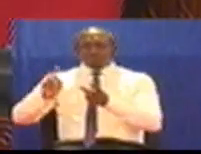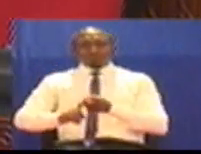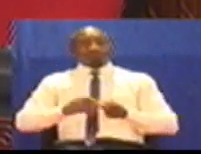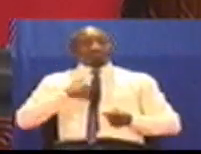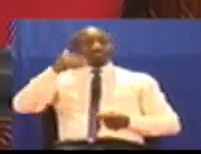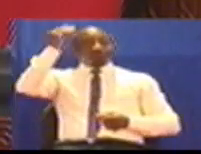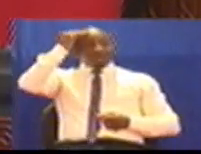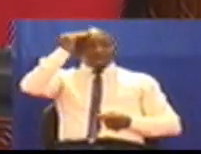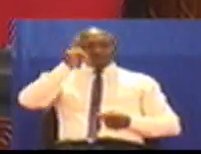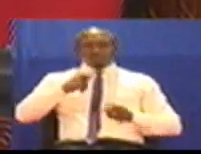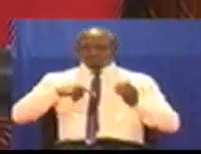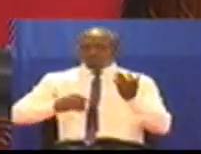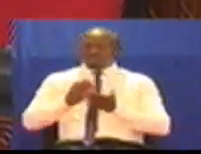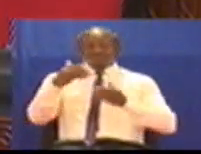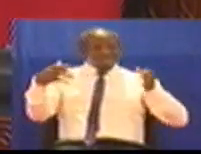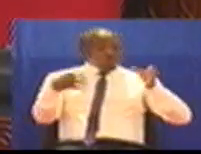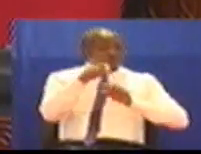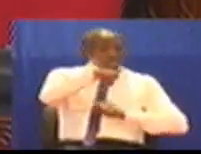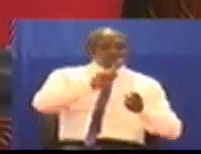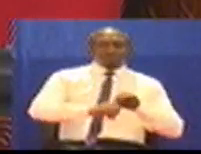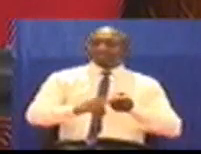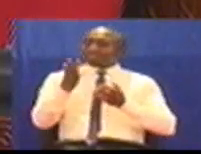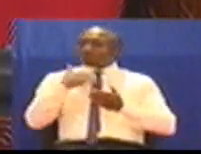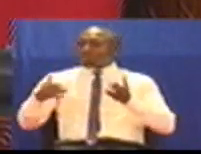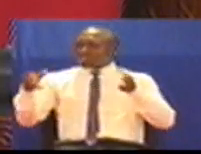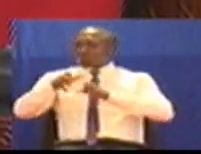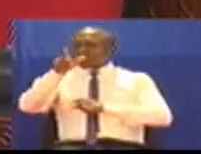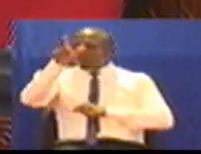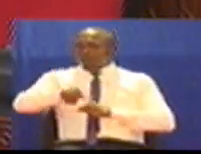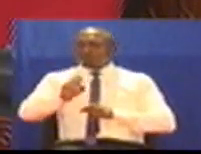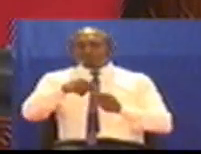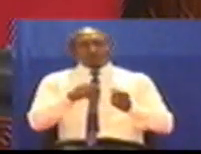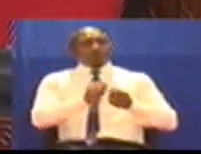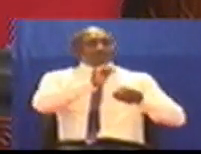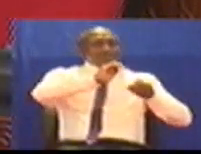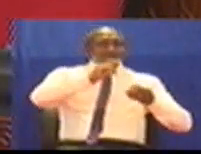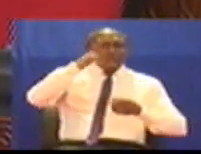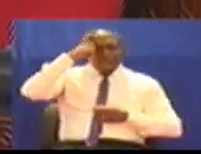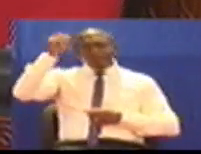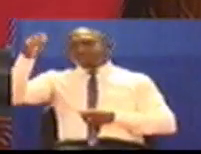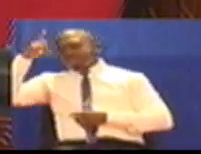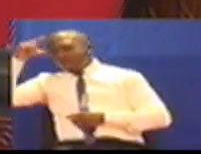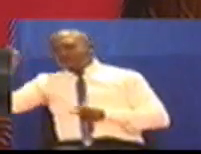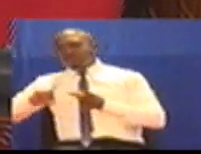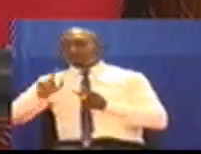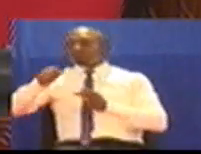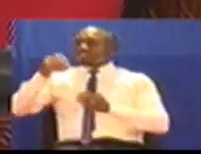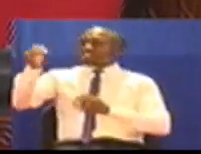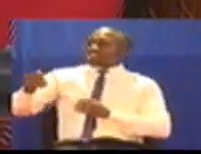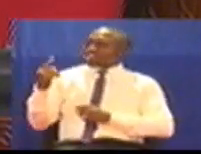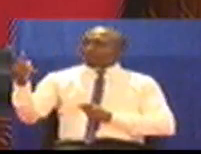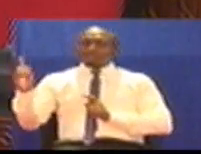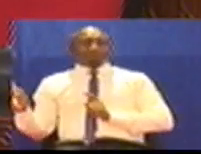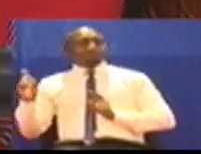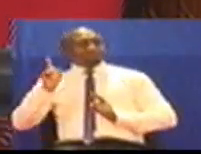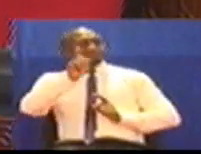nafahamu kwamba wanapounda kikundi mara nyingi kinatakiwa kikundi cha watu wanaoaminiana. Sasa huwezi kutoka kwenye kijiji X ukaenda